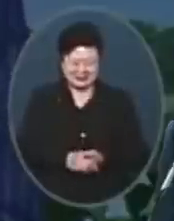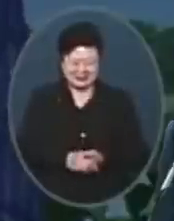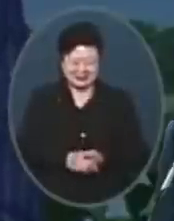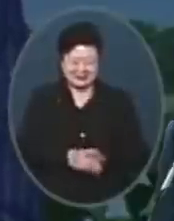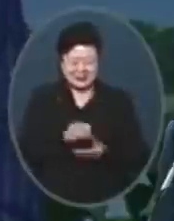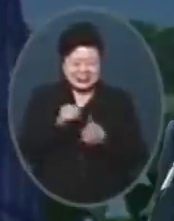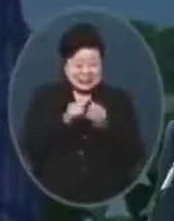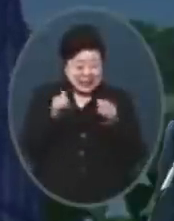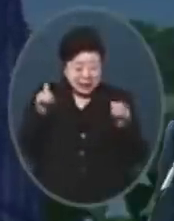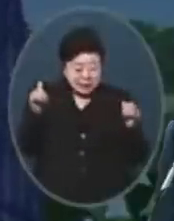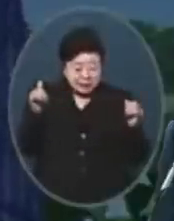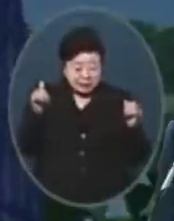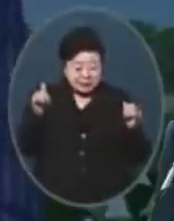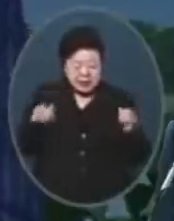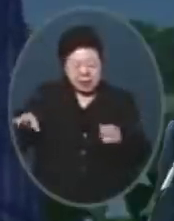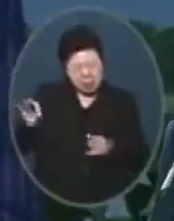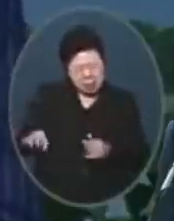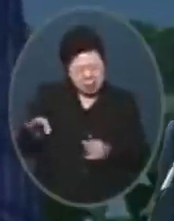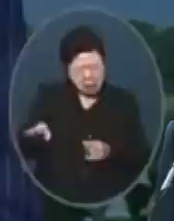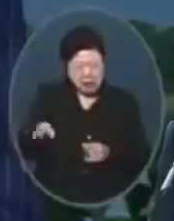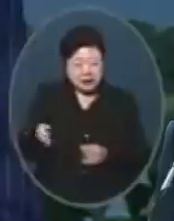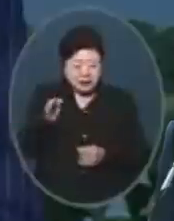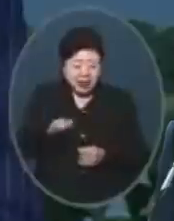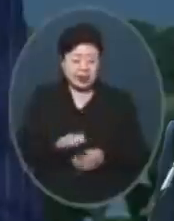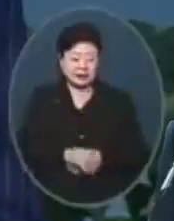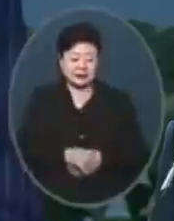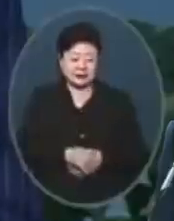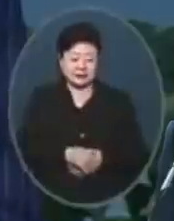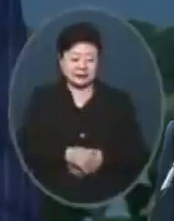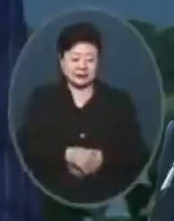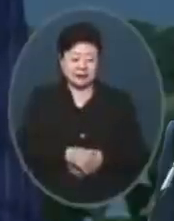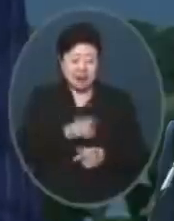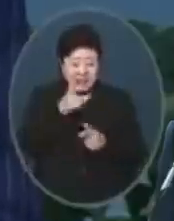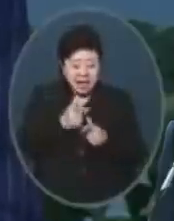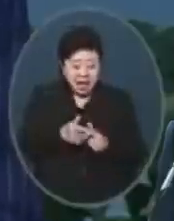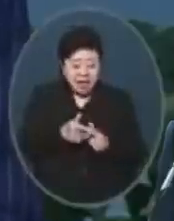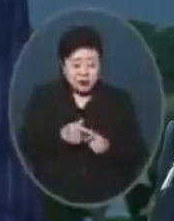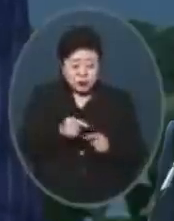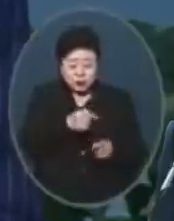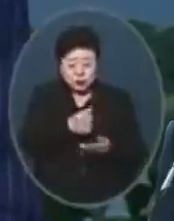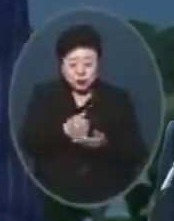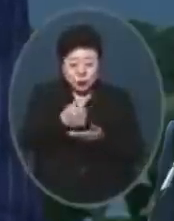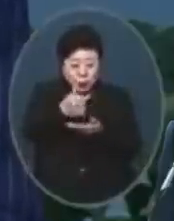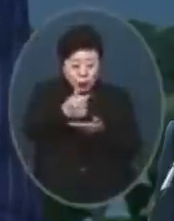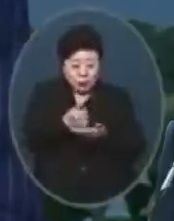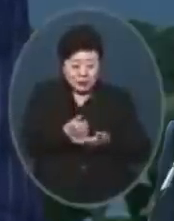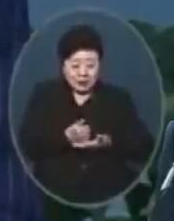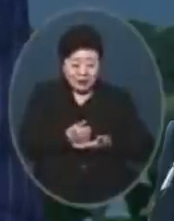우리 사람이 보잘것없는데 보잘것없는 우리가 예수님을 구주로 모시고